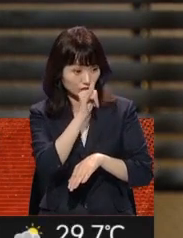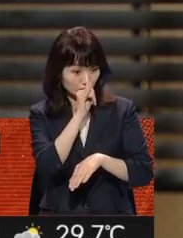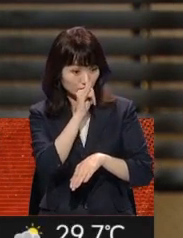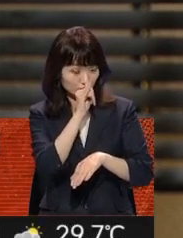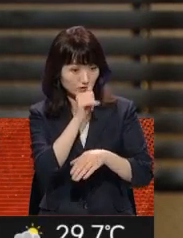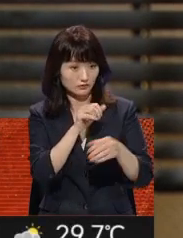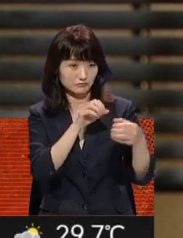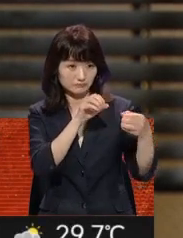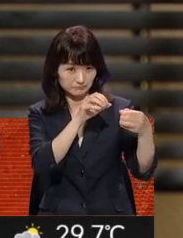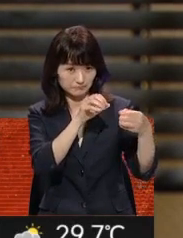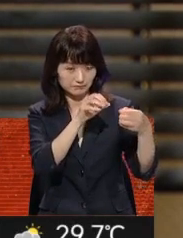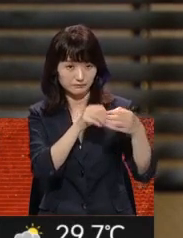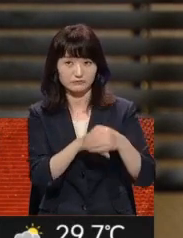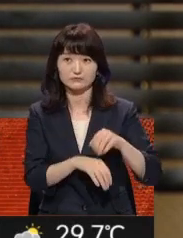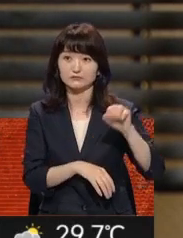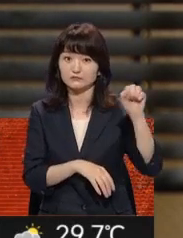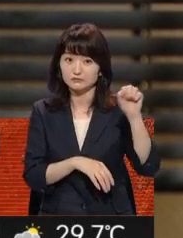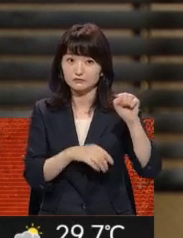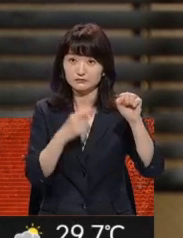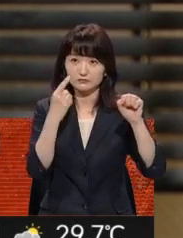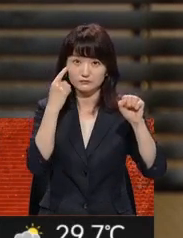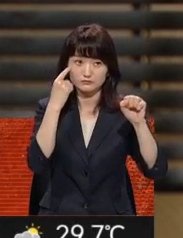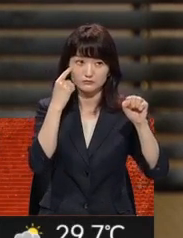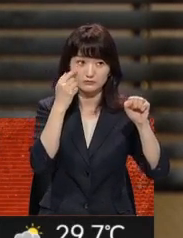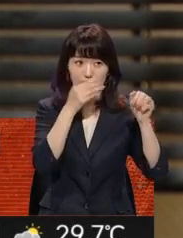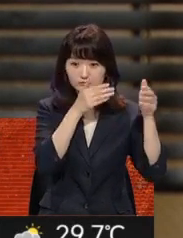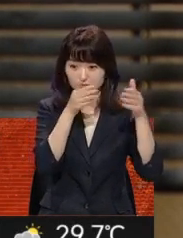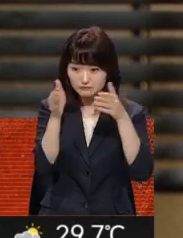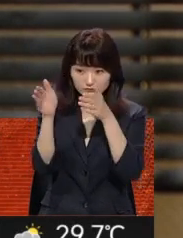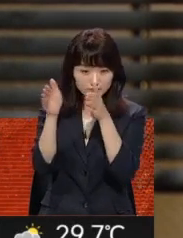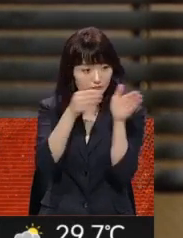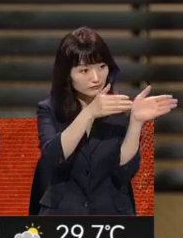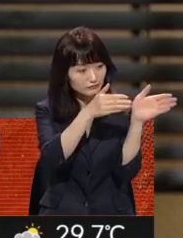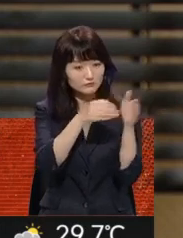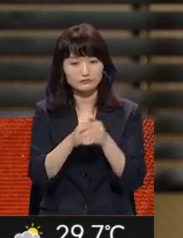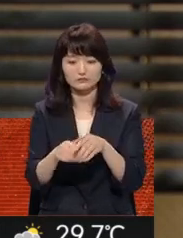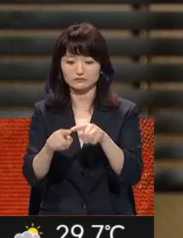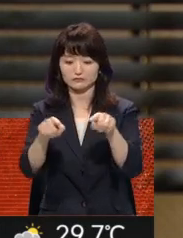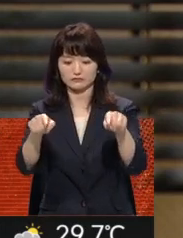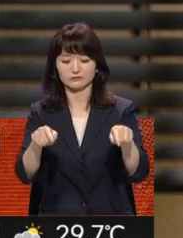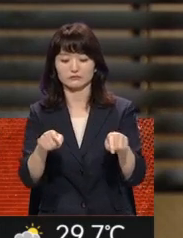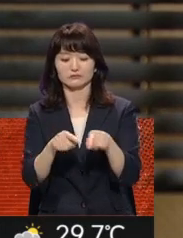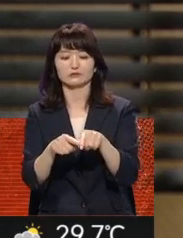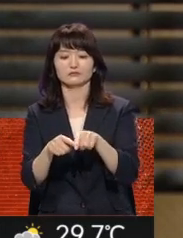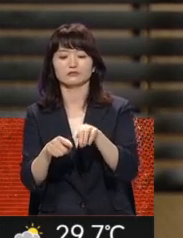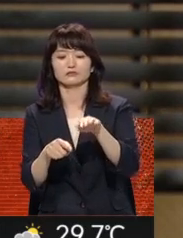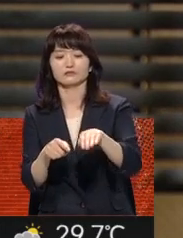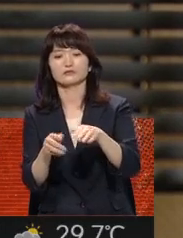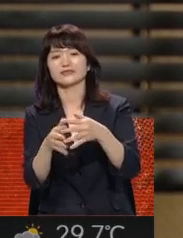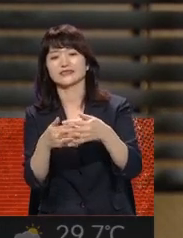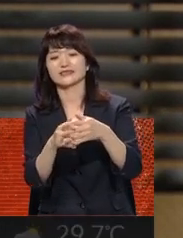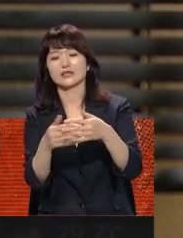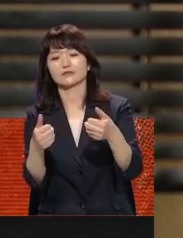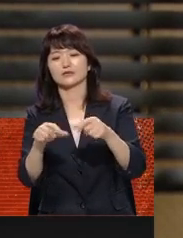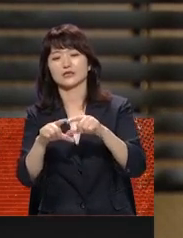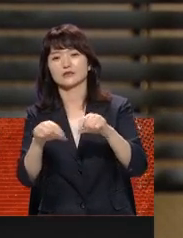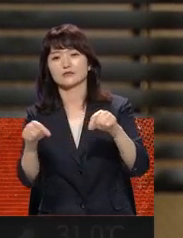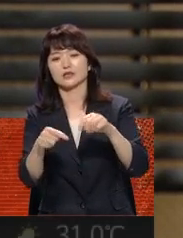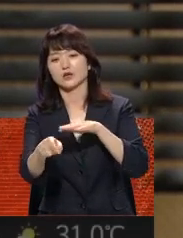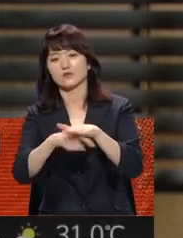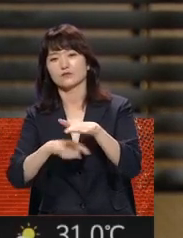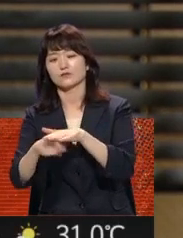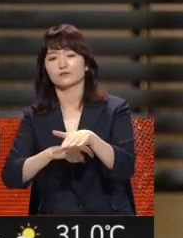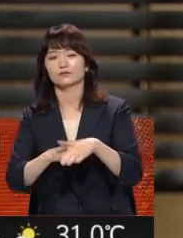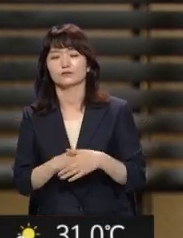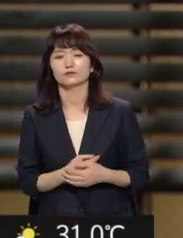운전 기사분의 주의를 이제 다 흐트러놓고 그 사이에 콘솔 박스에 있는 쪽에서 지갑하고 신분증 같은 거를 훔친